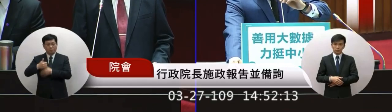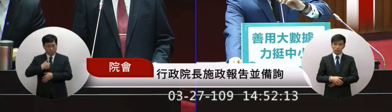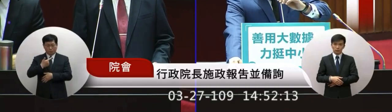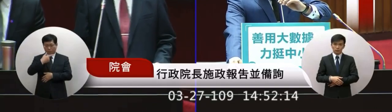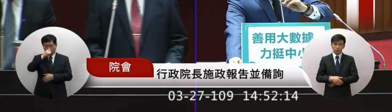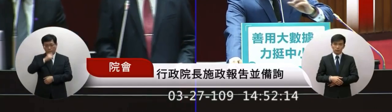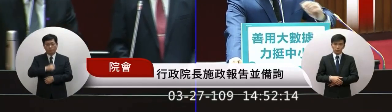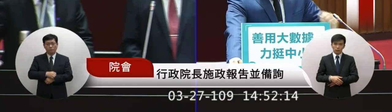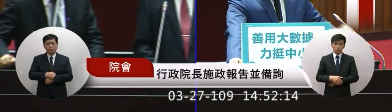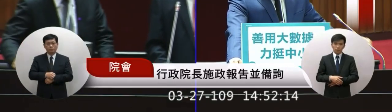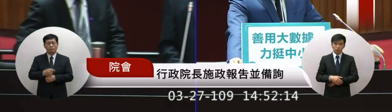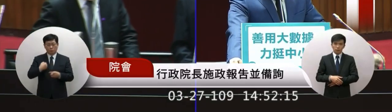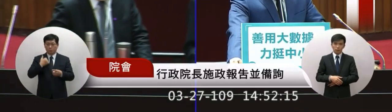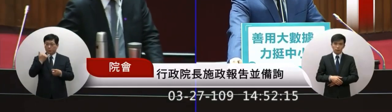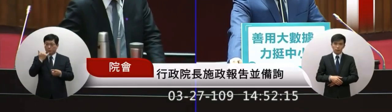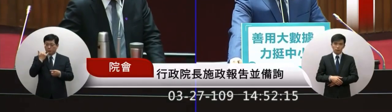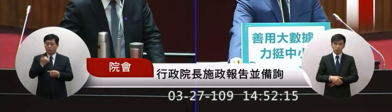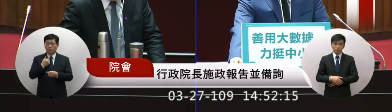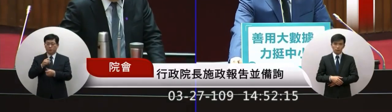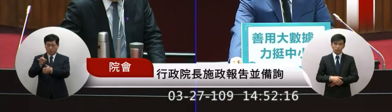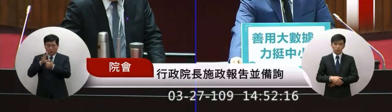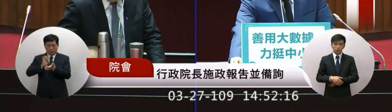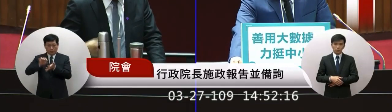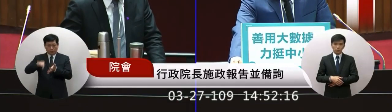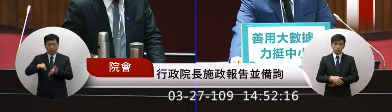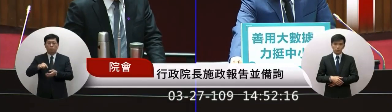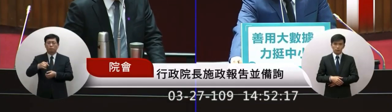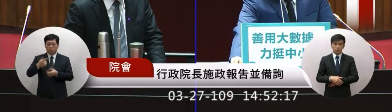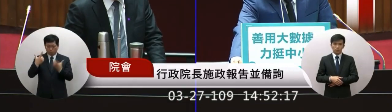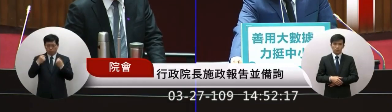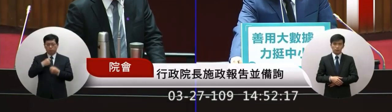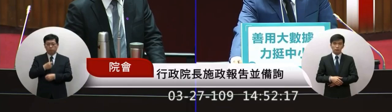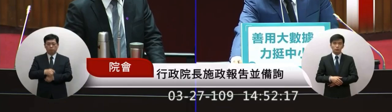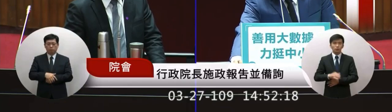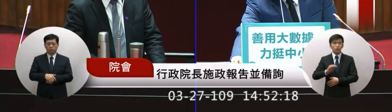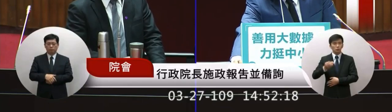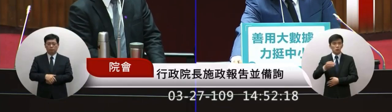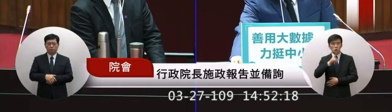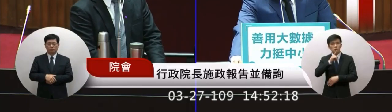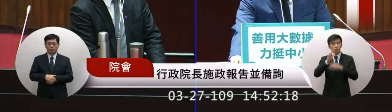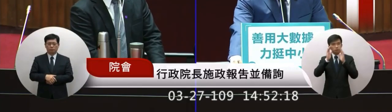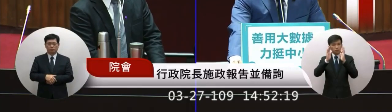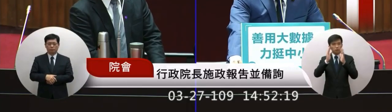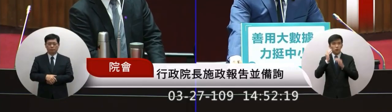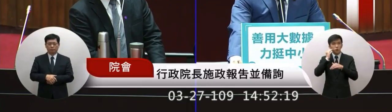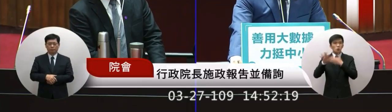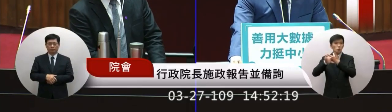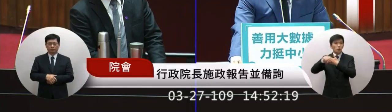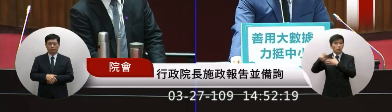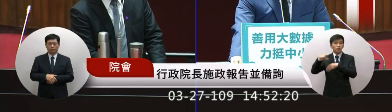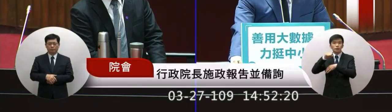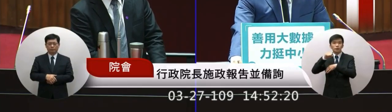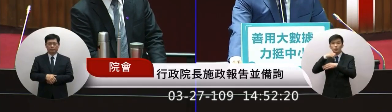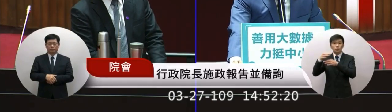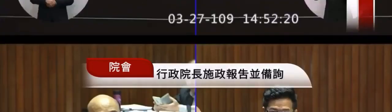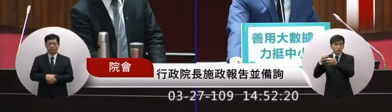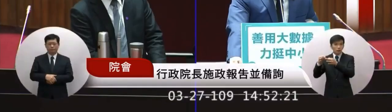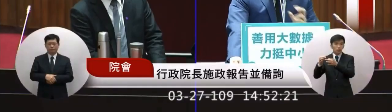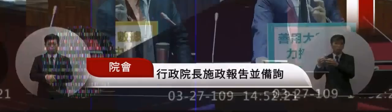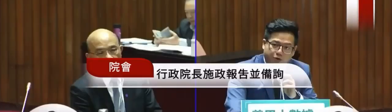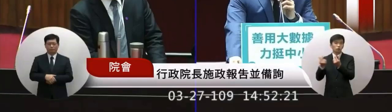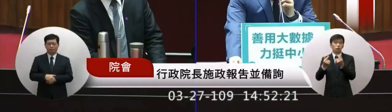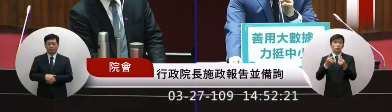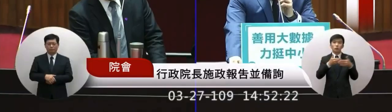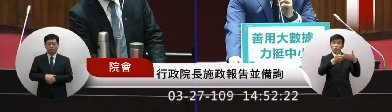好，一个咱会当运用的资源，啊嘛应该。 啊，不过讲正经的啦，若讲你海外台商这地吼，咱中国台商是属